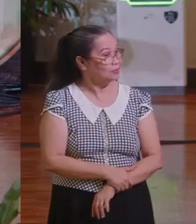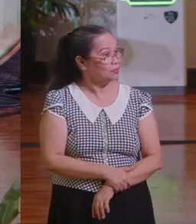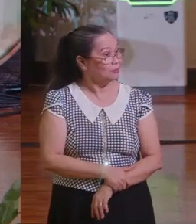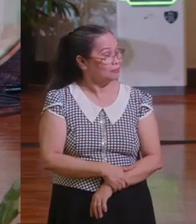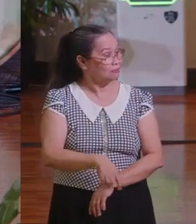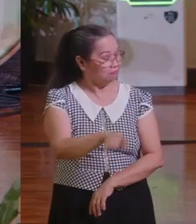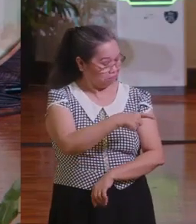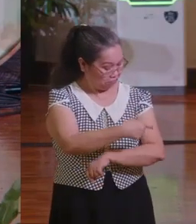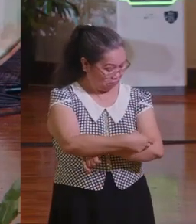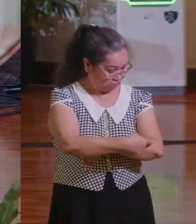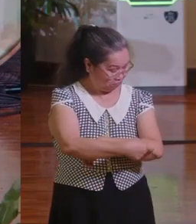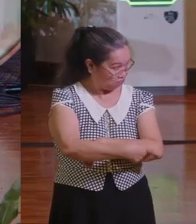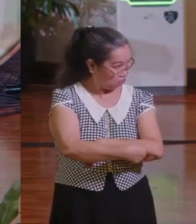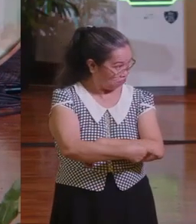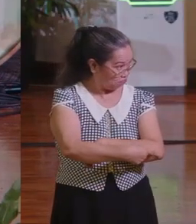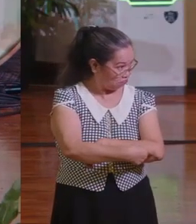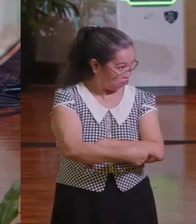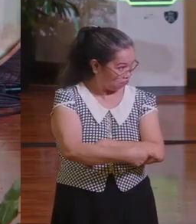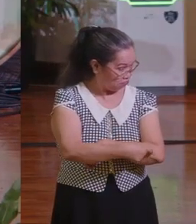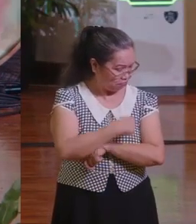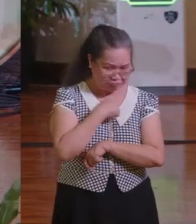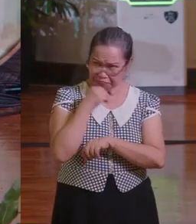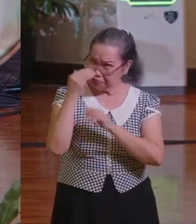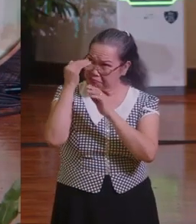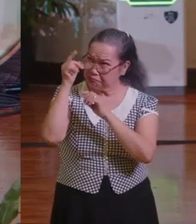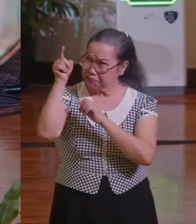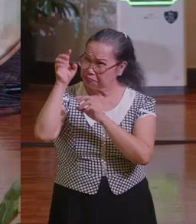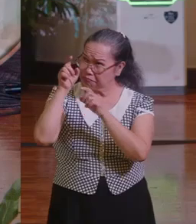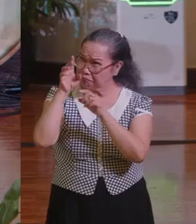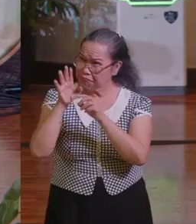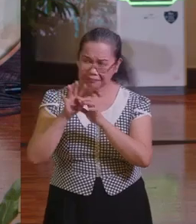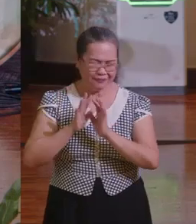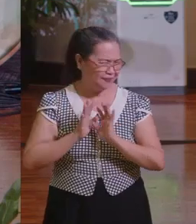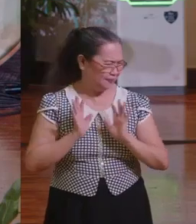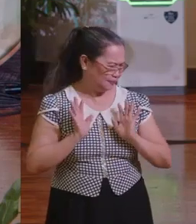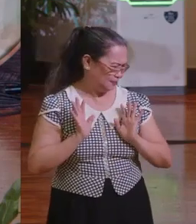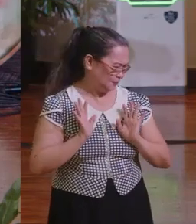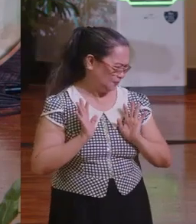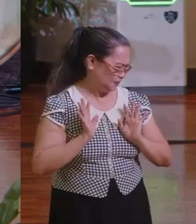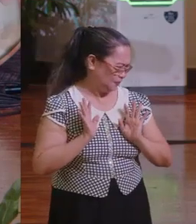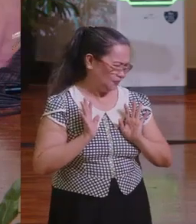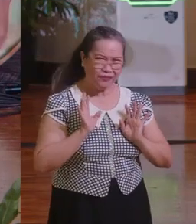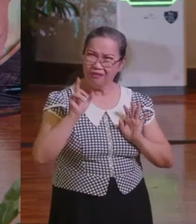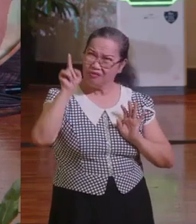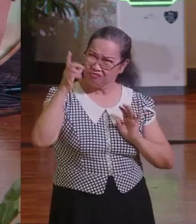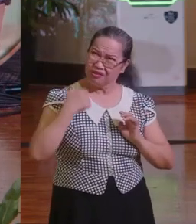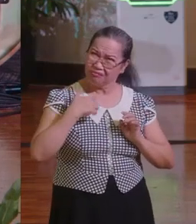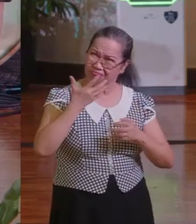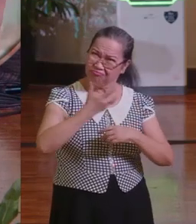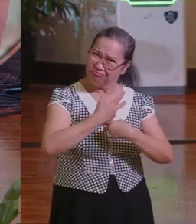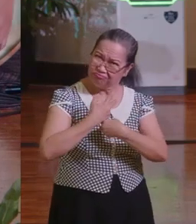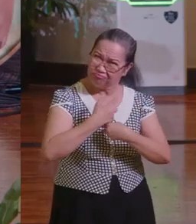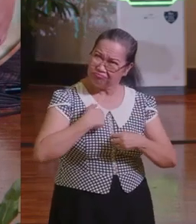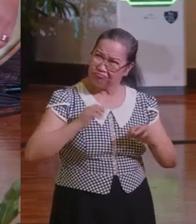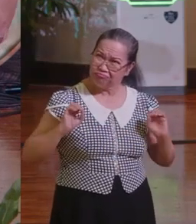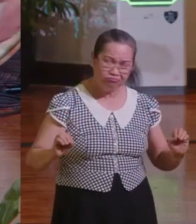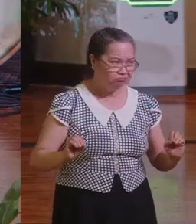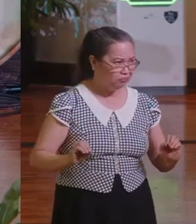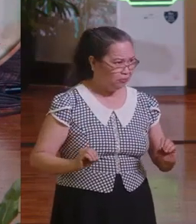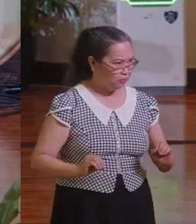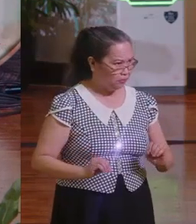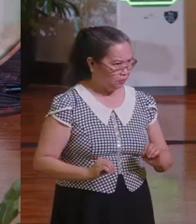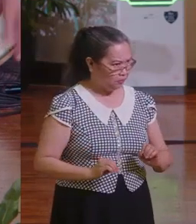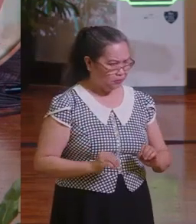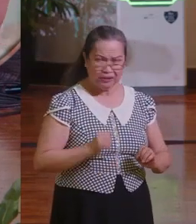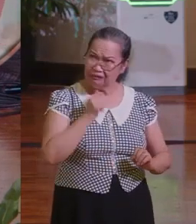na hindi umasa na sa Kanya, hindi mo naman ako inaalagaan eh. No? So, hindi na